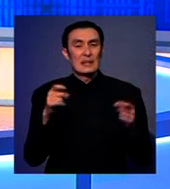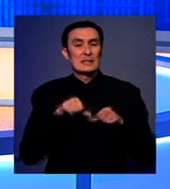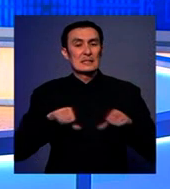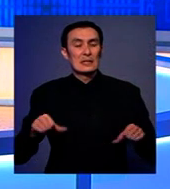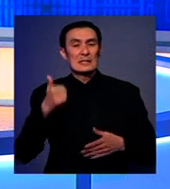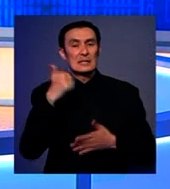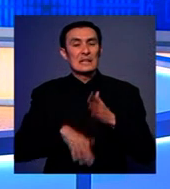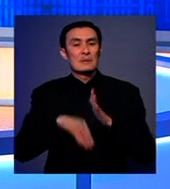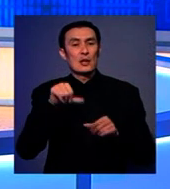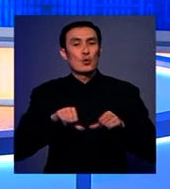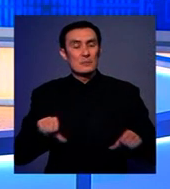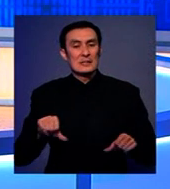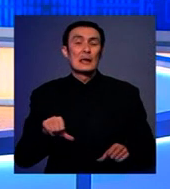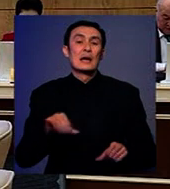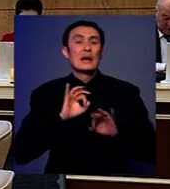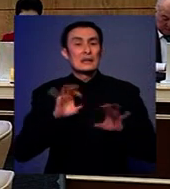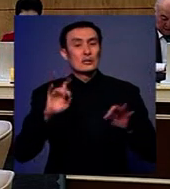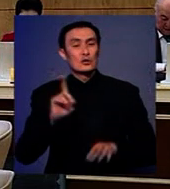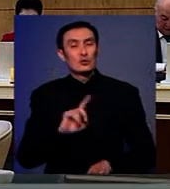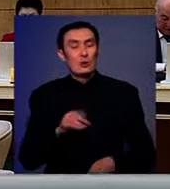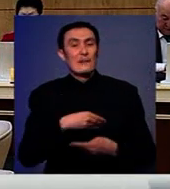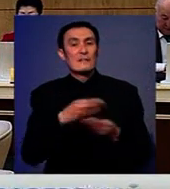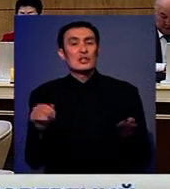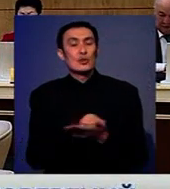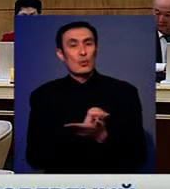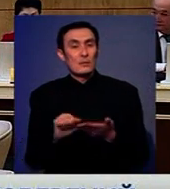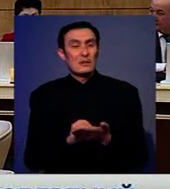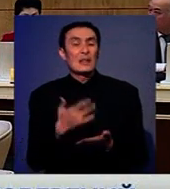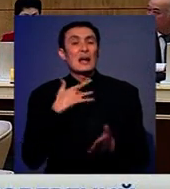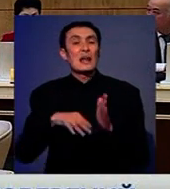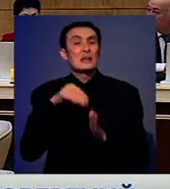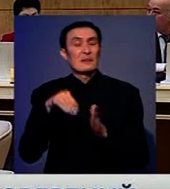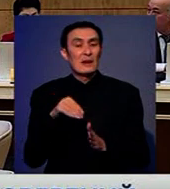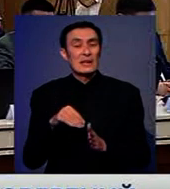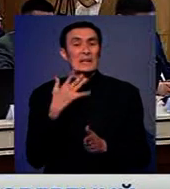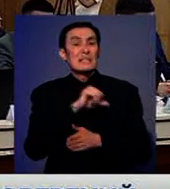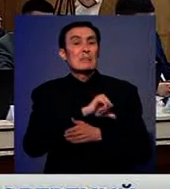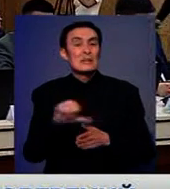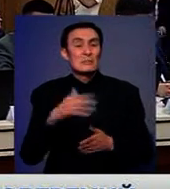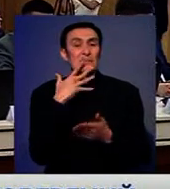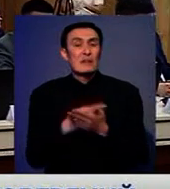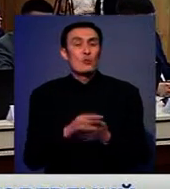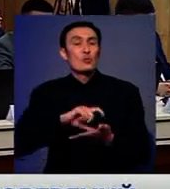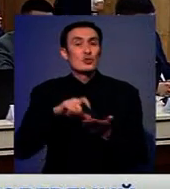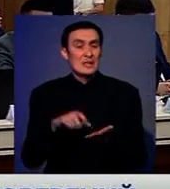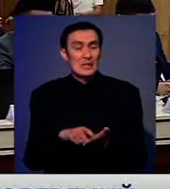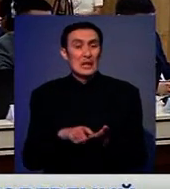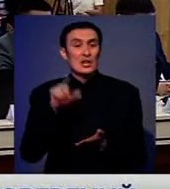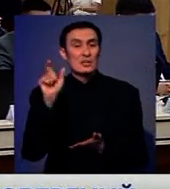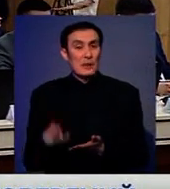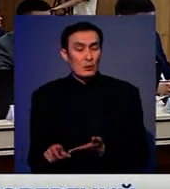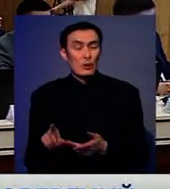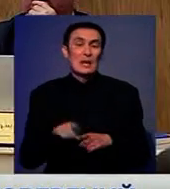заседании Центральной избирательной комиссии. В ЦИКе рассказали, что выдача документа для голосования за пределами своего избирательного участка